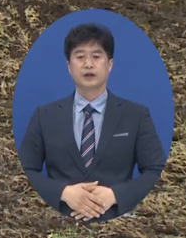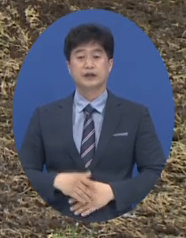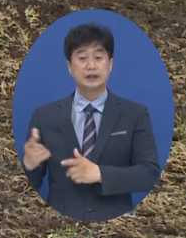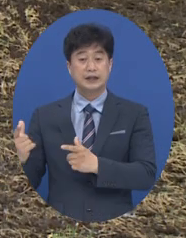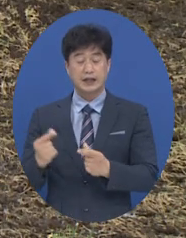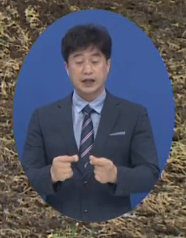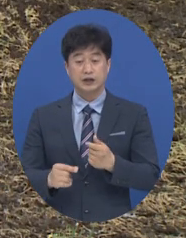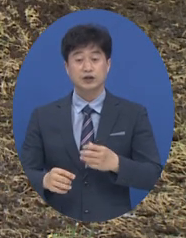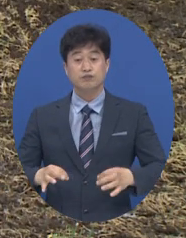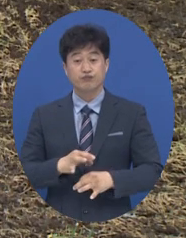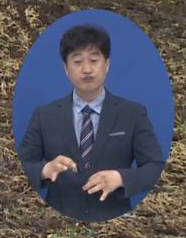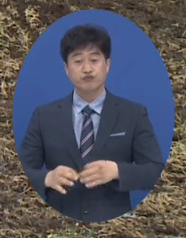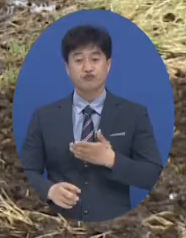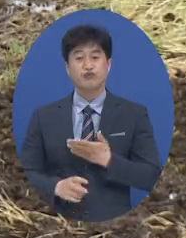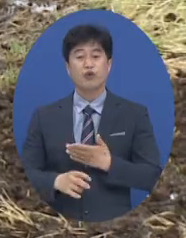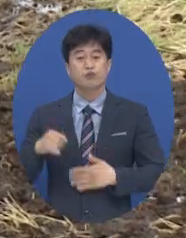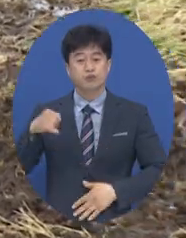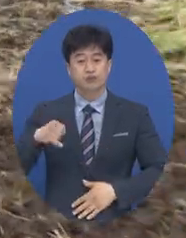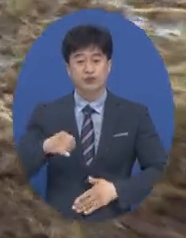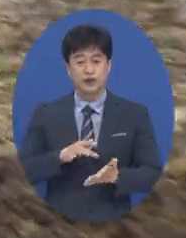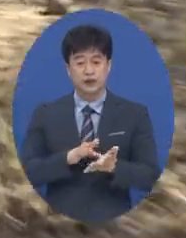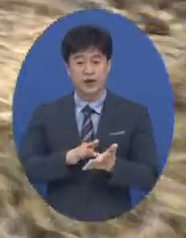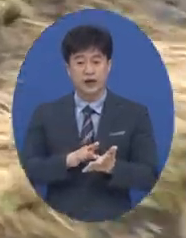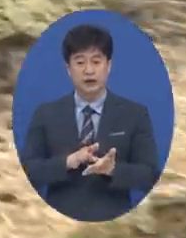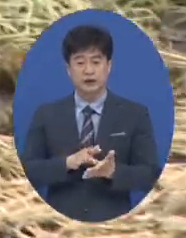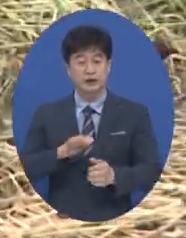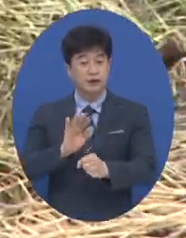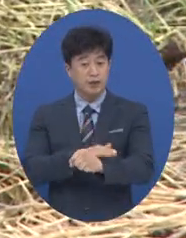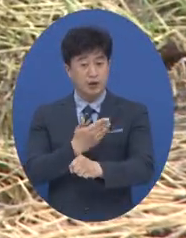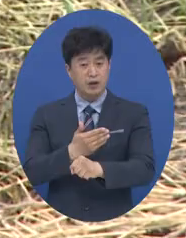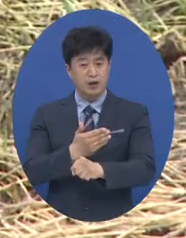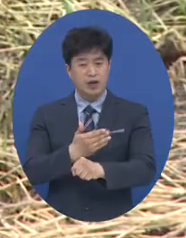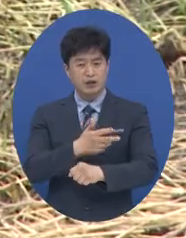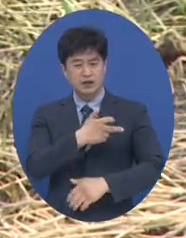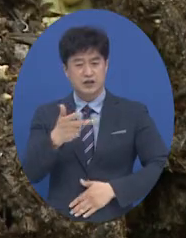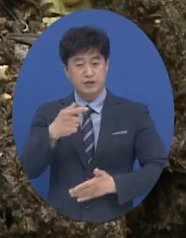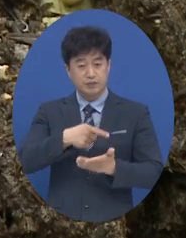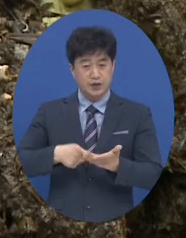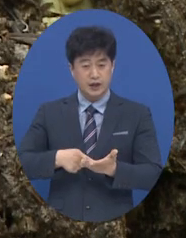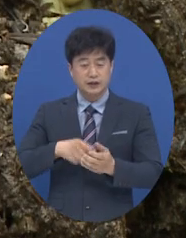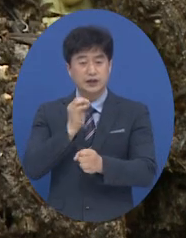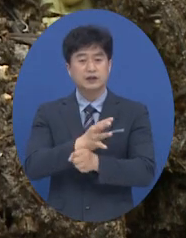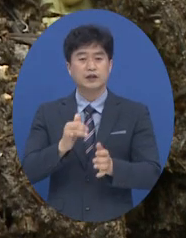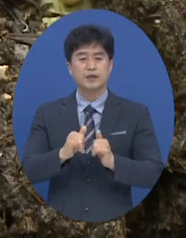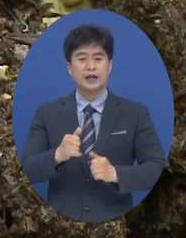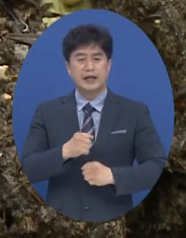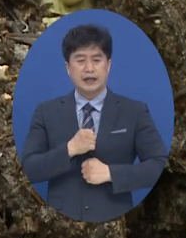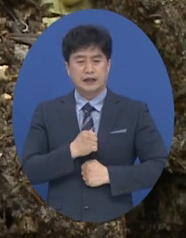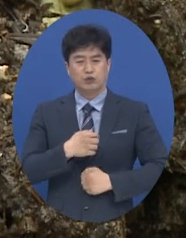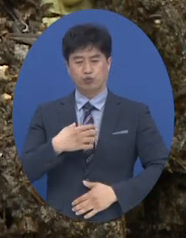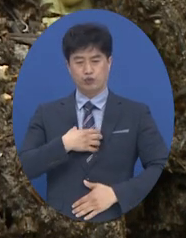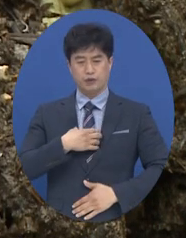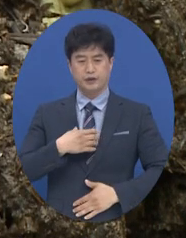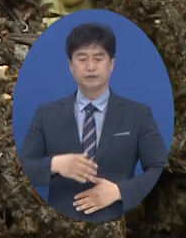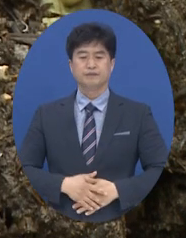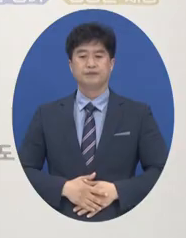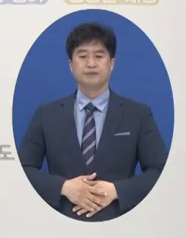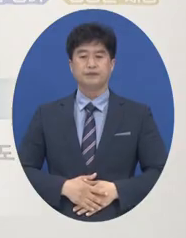이런 부정불량 농자재는 잘못 쓰면 농작물에 큰 피해를 주고 소비자들의 안전까지